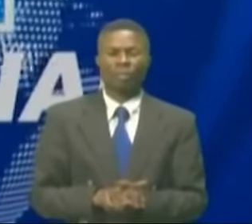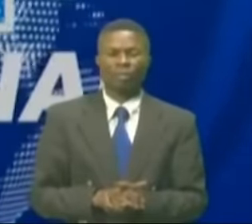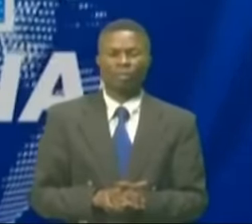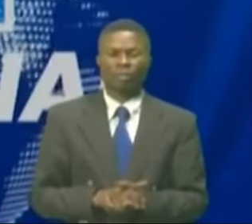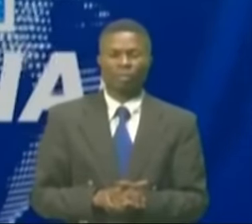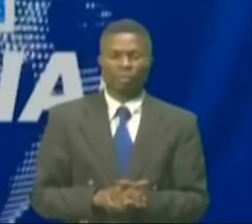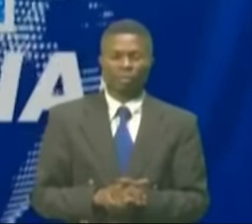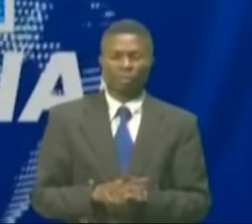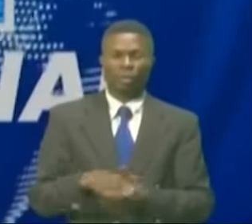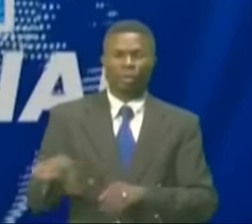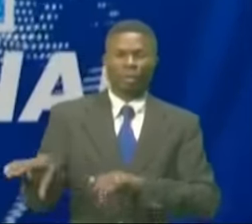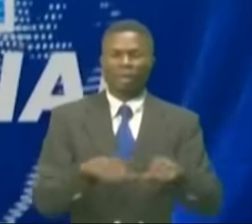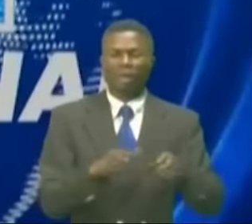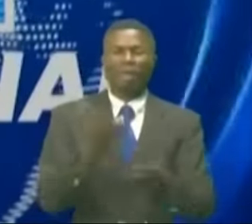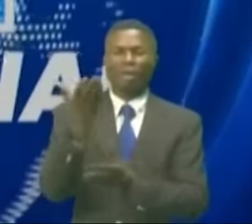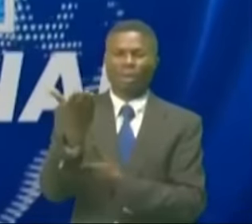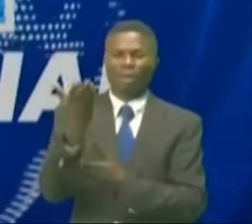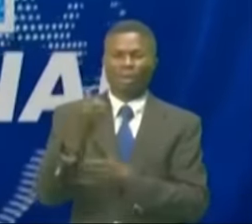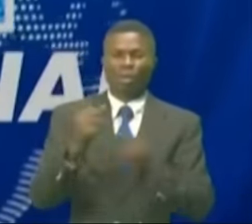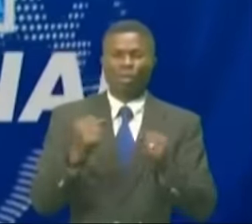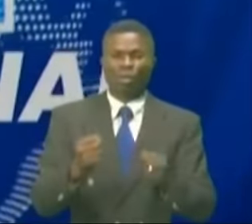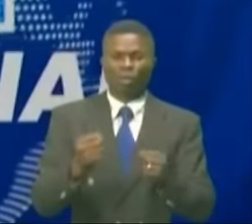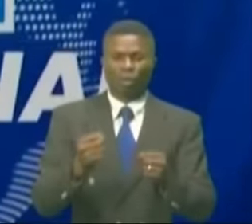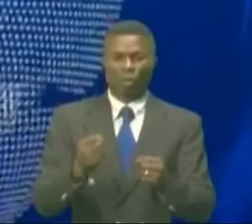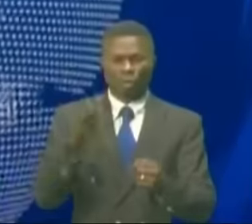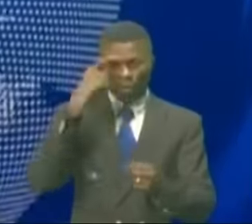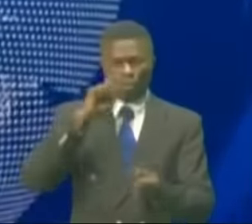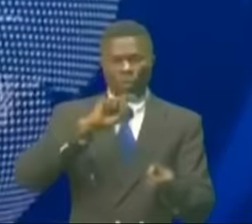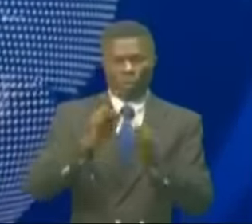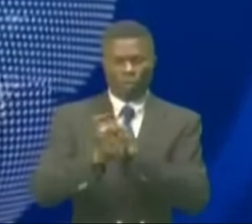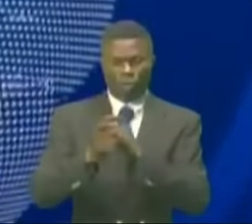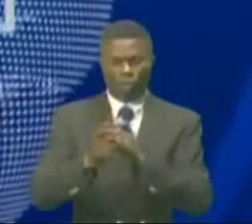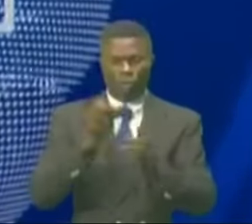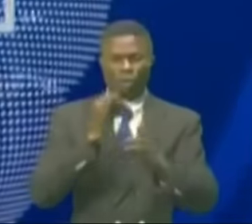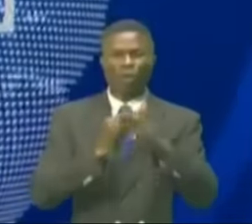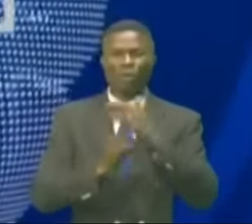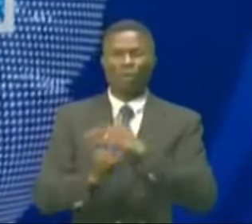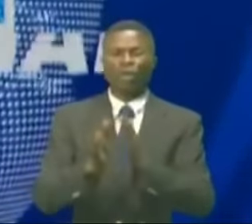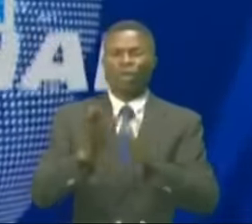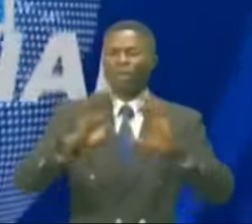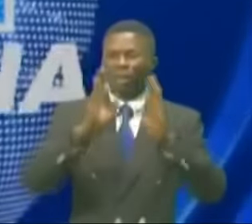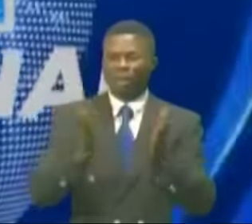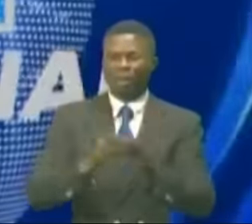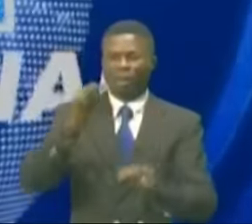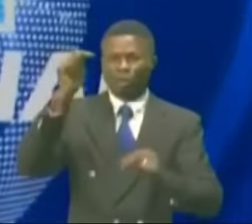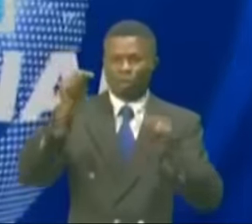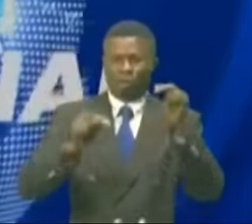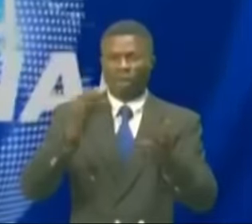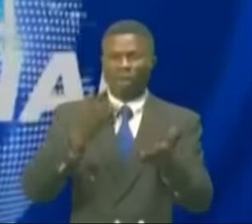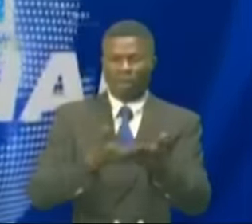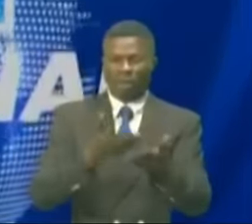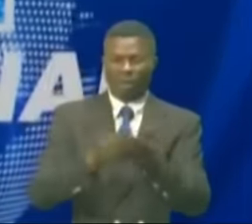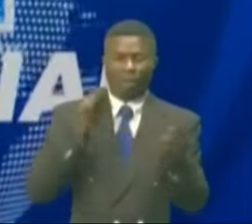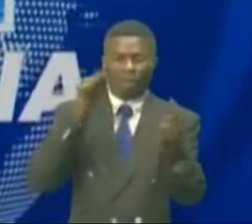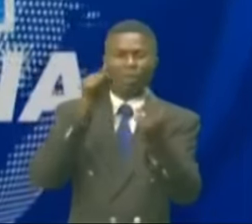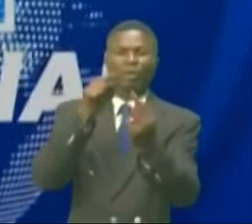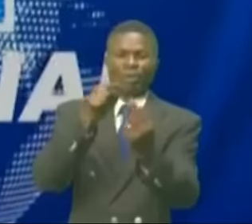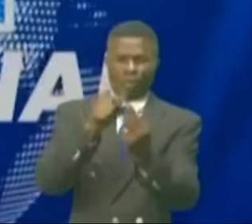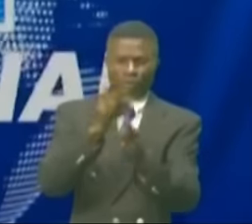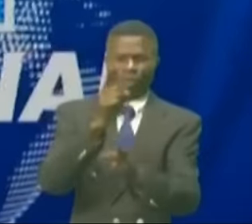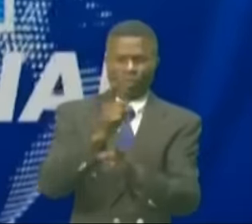Mener des actions de plaidoyer efficaces pour une réforme inclusive à tous les niveaux, c'est l'un des objectifs